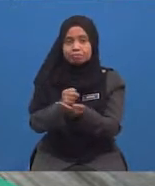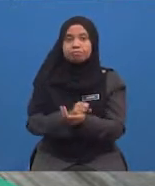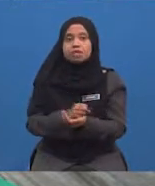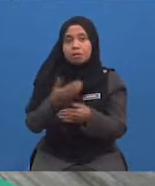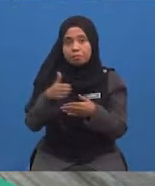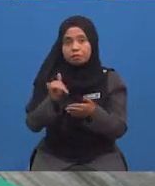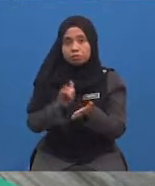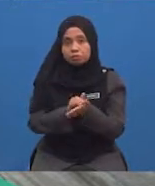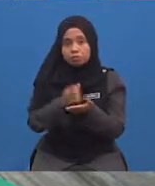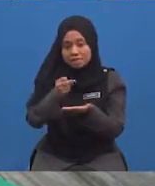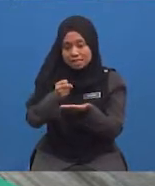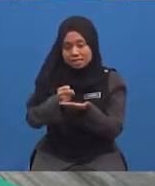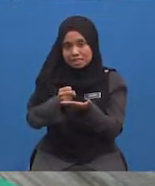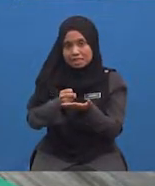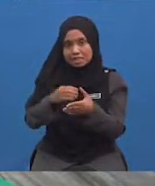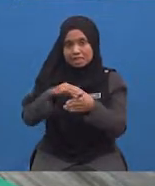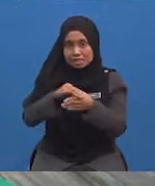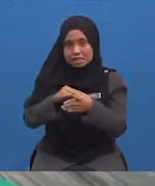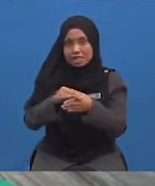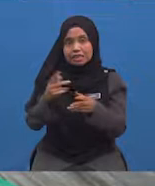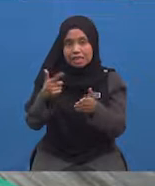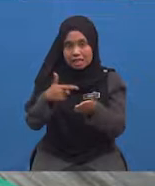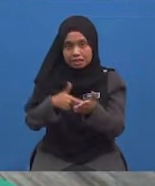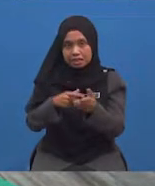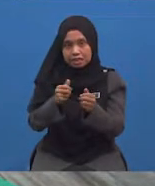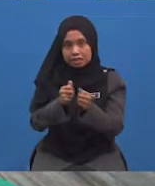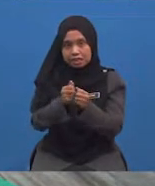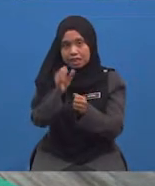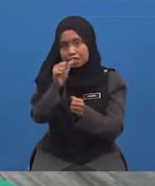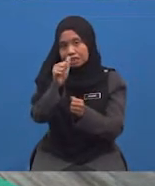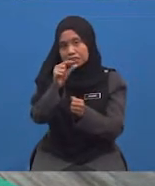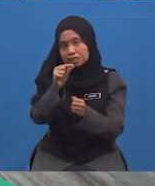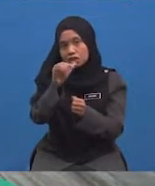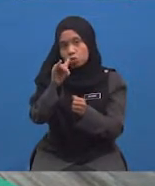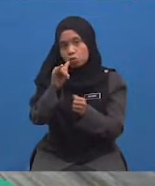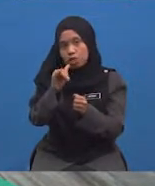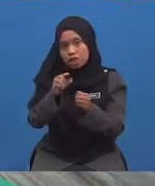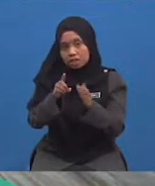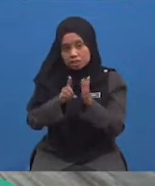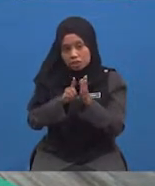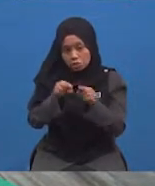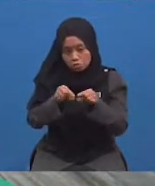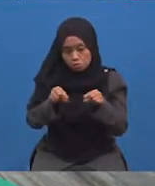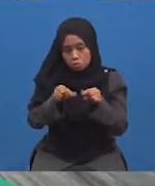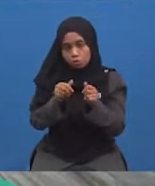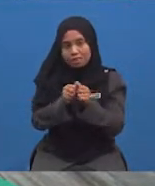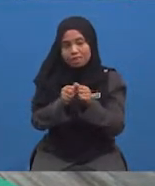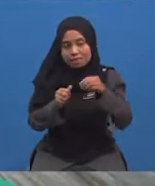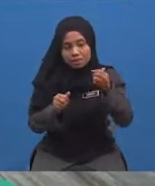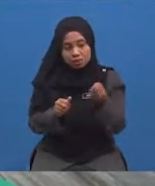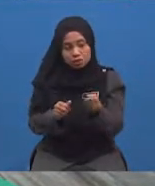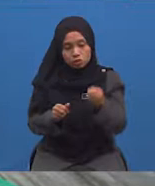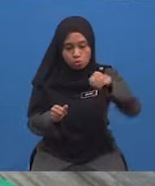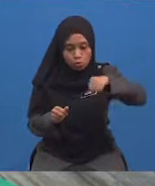Kemudian, silinder diisikan sekali lagi dengan sagu halus yang disukat menggunakan kon yang